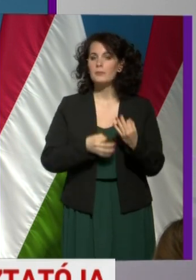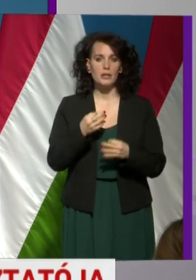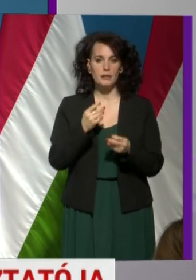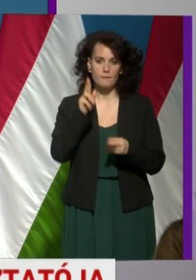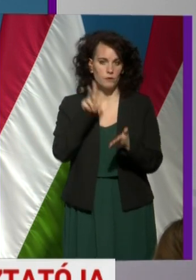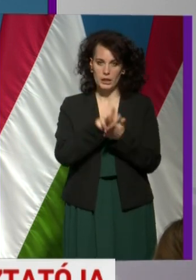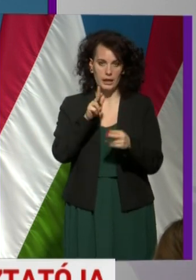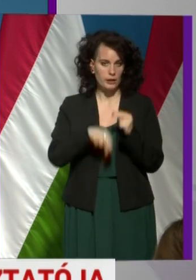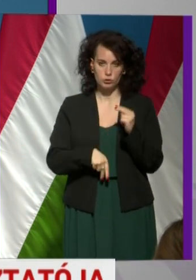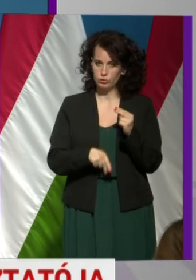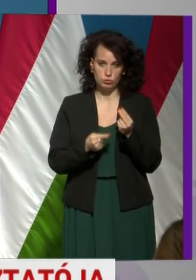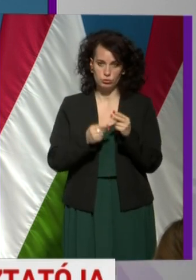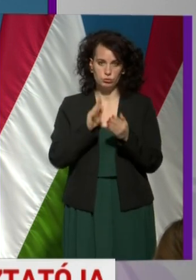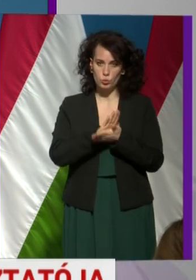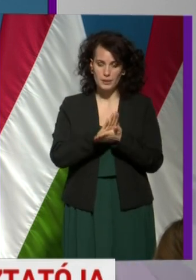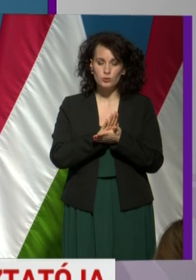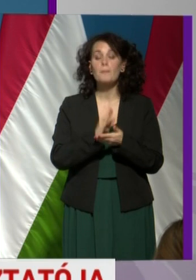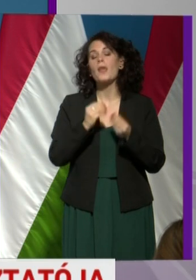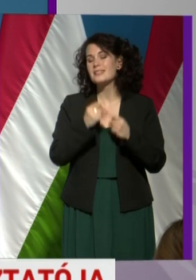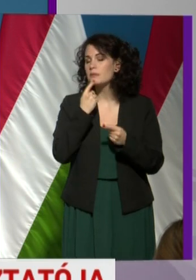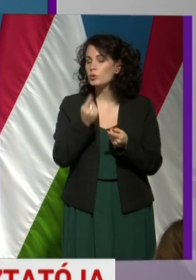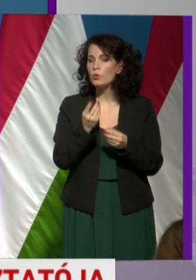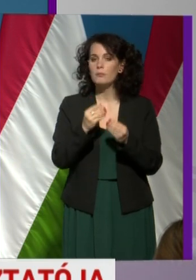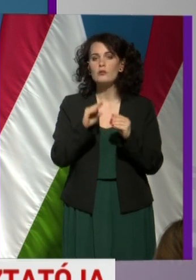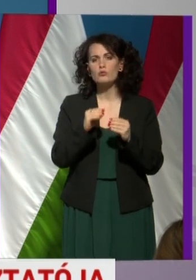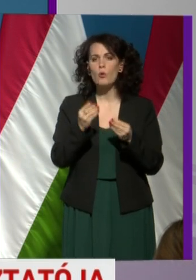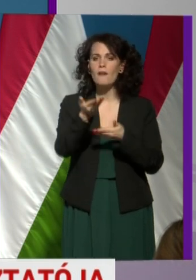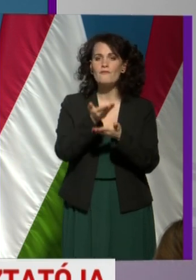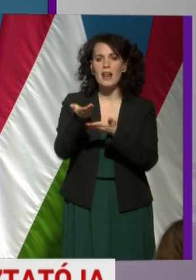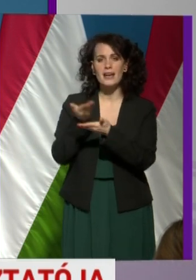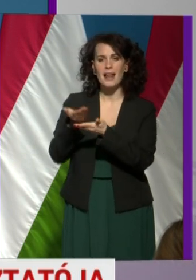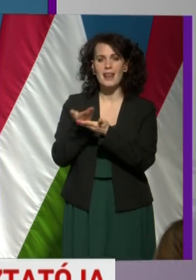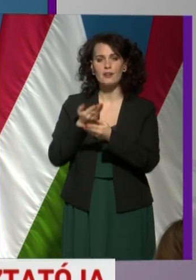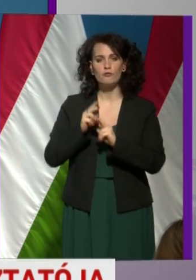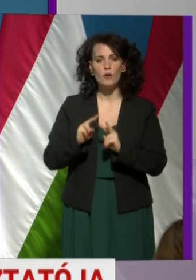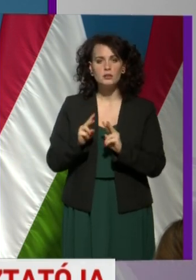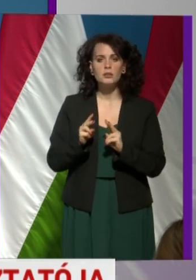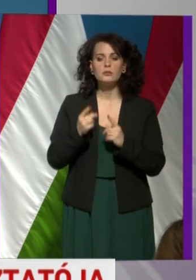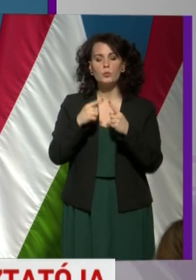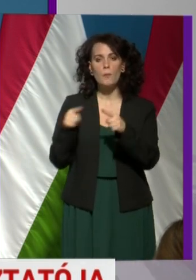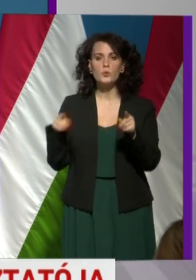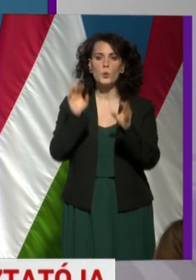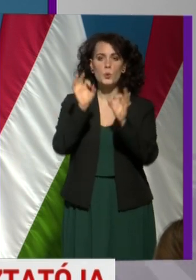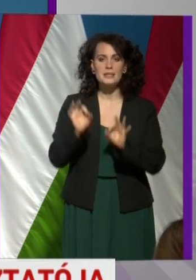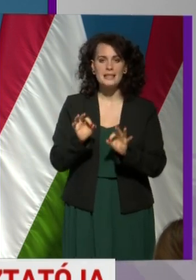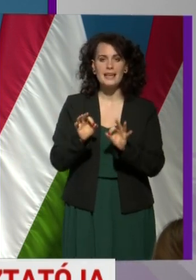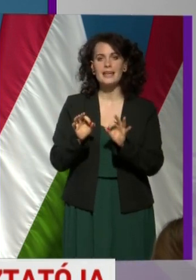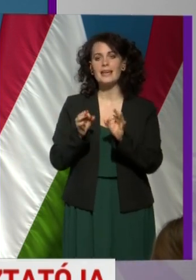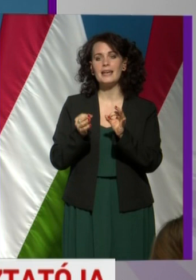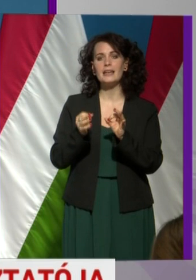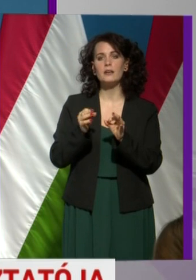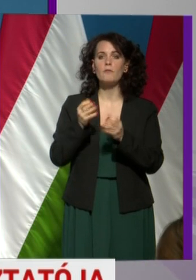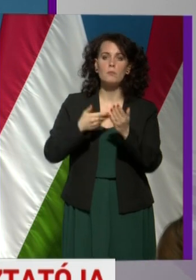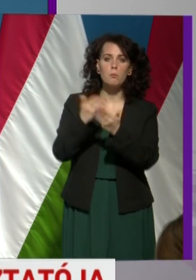végleges dokumentumról van szó, ezt azért is mondom, mert rengeteg felajánlás érkezik egyébként különböző cégektől, platformoktól, amelyek